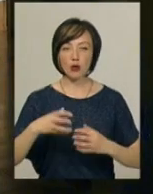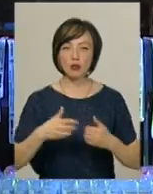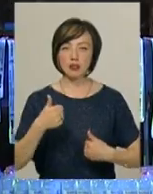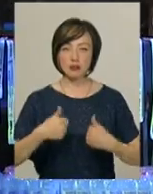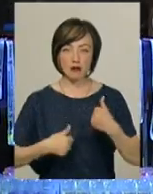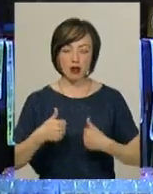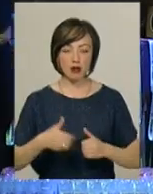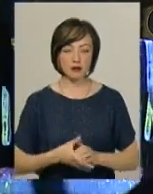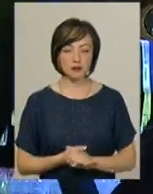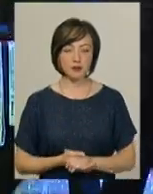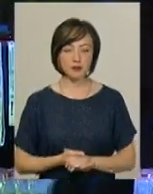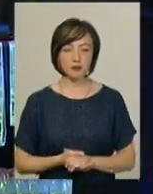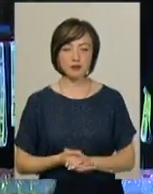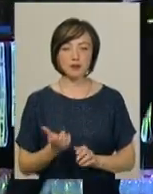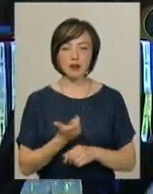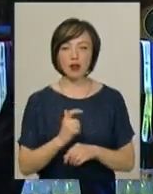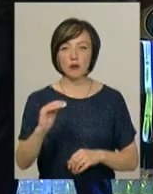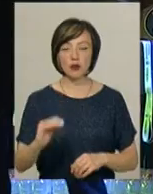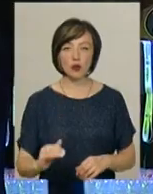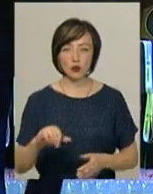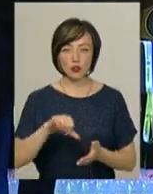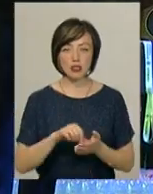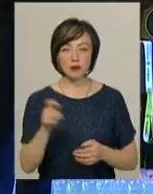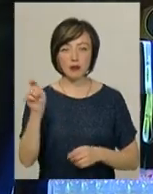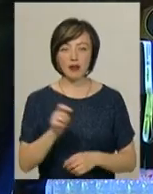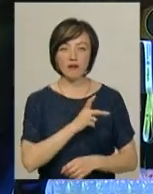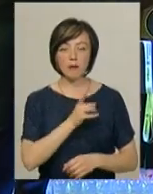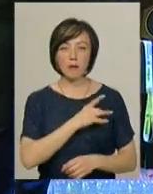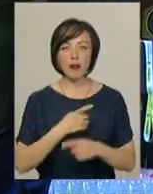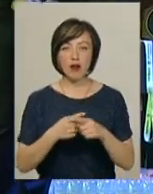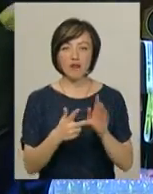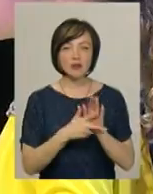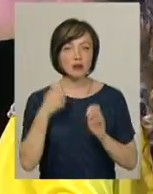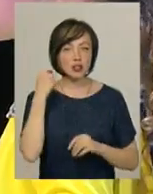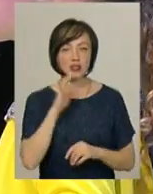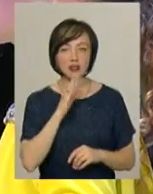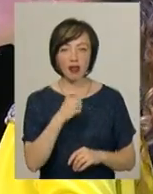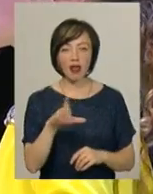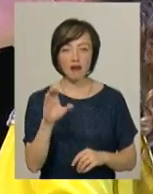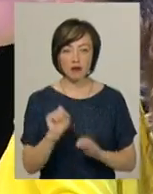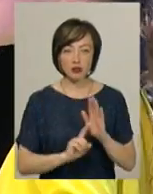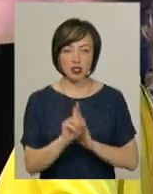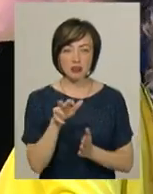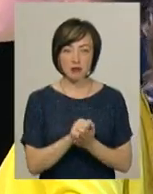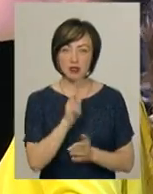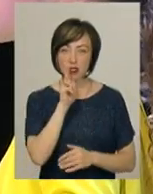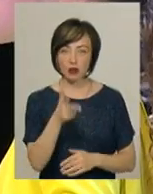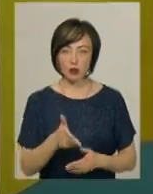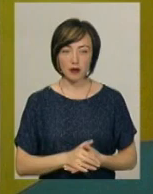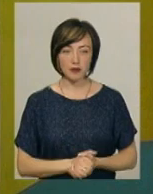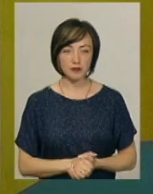рівні. Одна з наймолодших учасниць змагань приїхала з Білорусі. Це 8-річна Єва Мащук. Фітнесом дівчинка почала займатися з